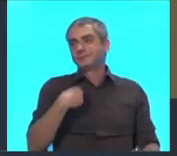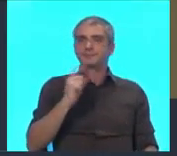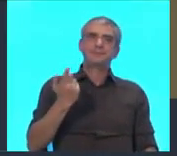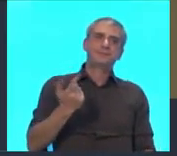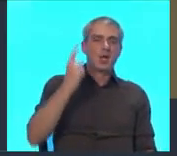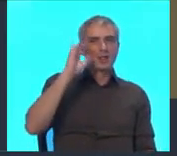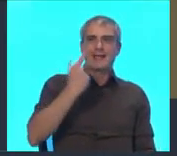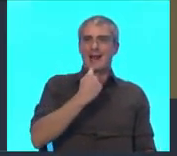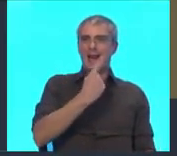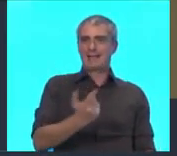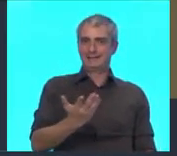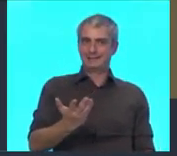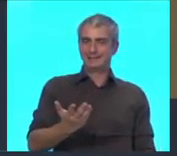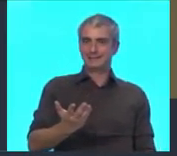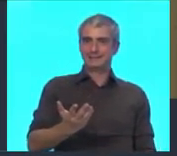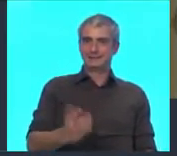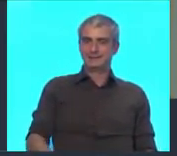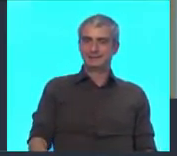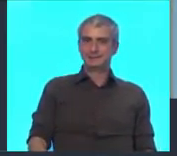بعرفش بقدر اقول انه هو اكثر